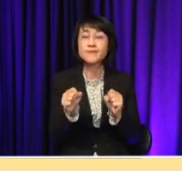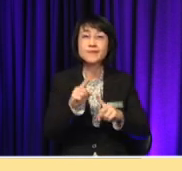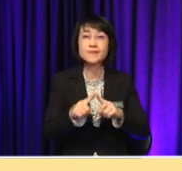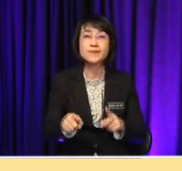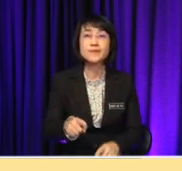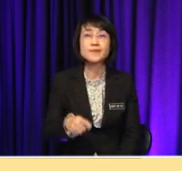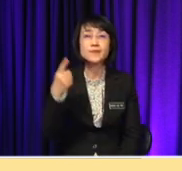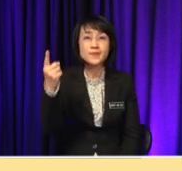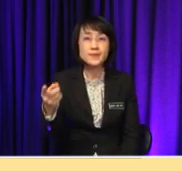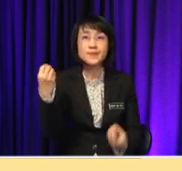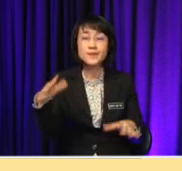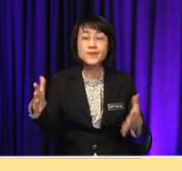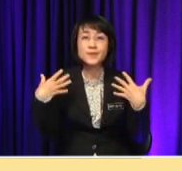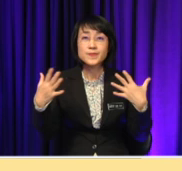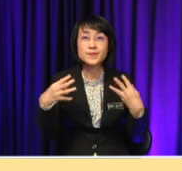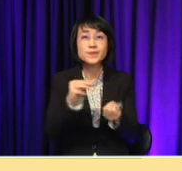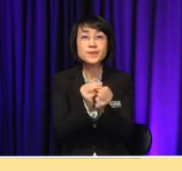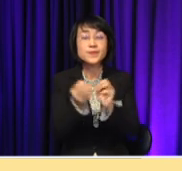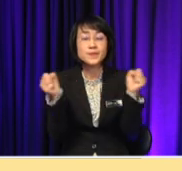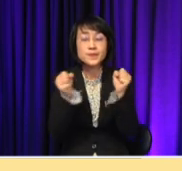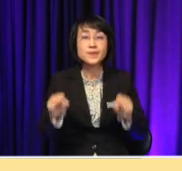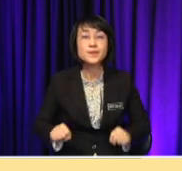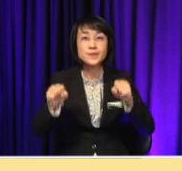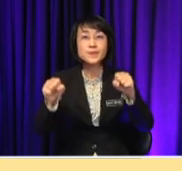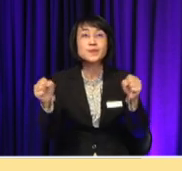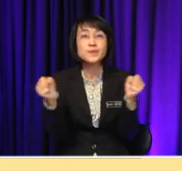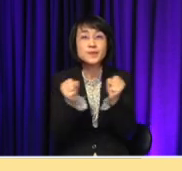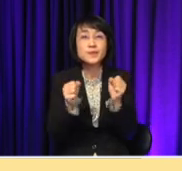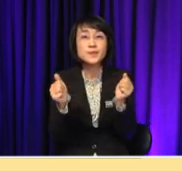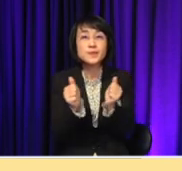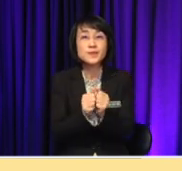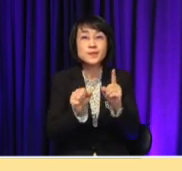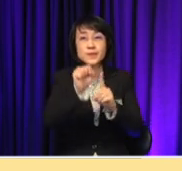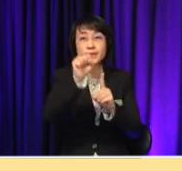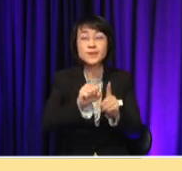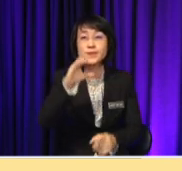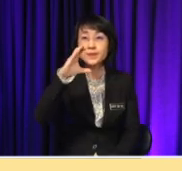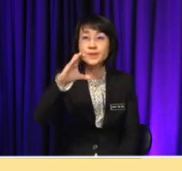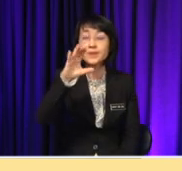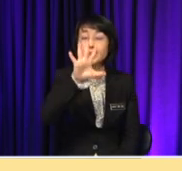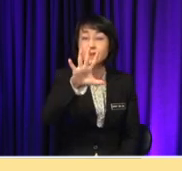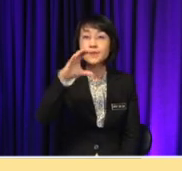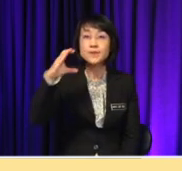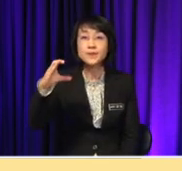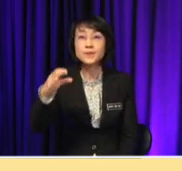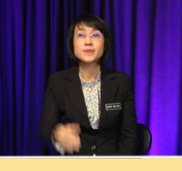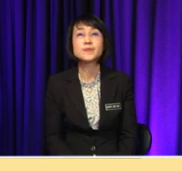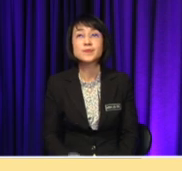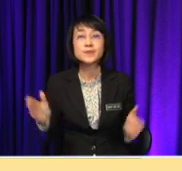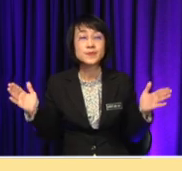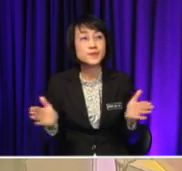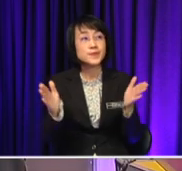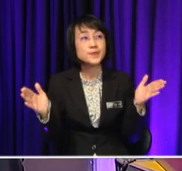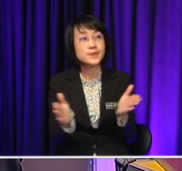dan musim sejuk sederhana sejuk dengan suhu 5 derajat Celcius menggalakkan kegiatan pertaniannya